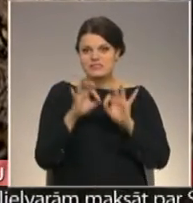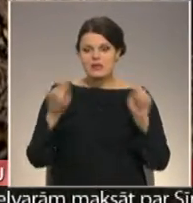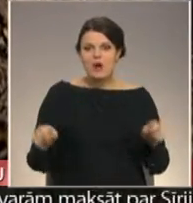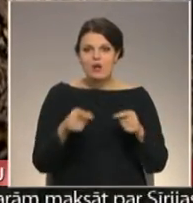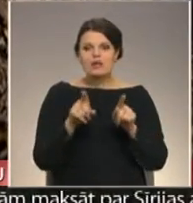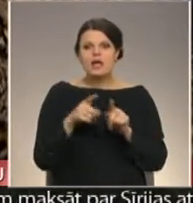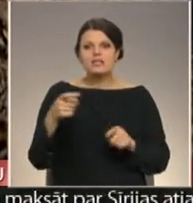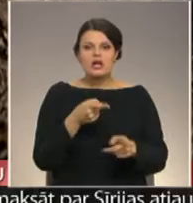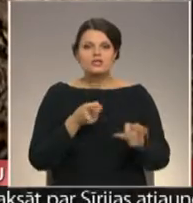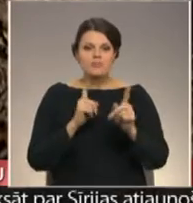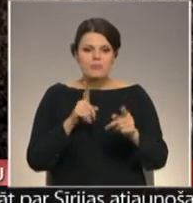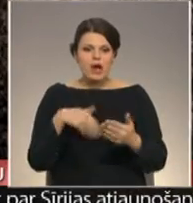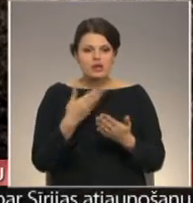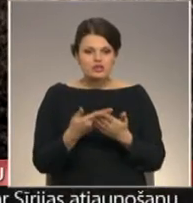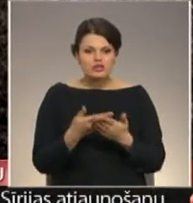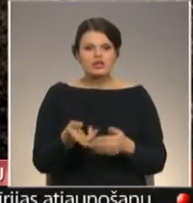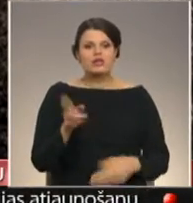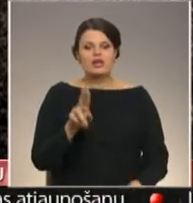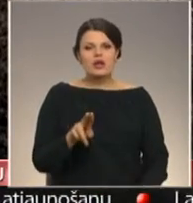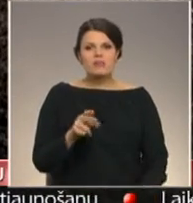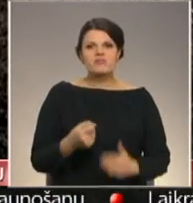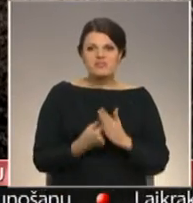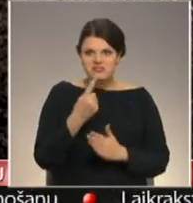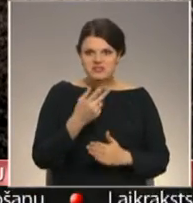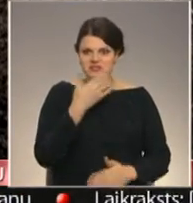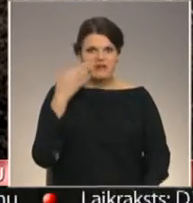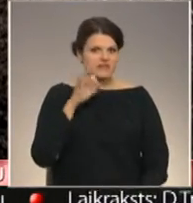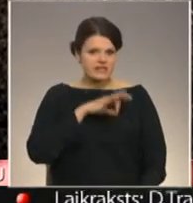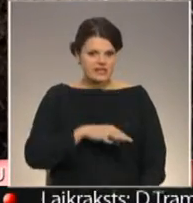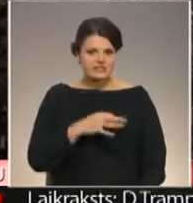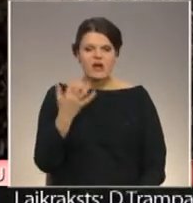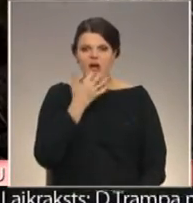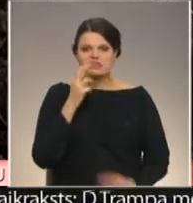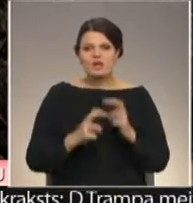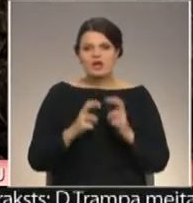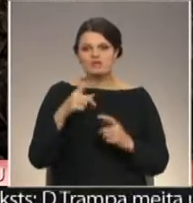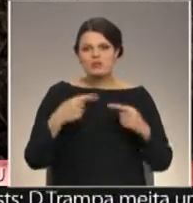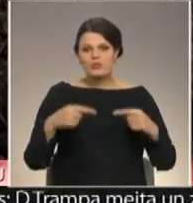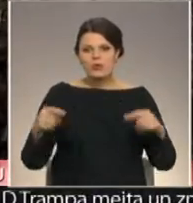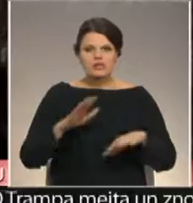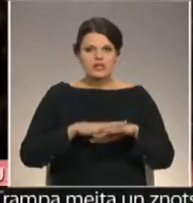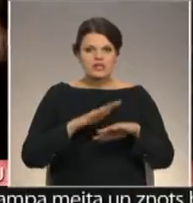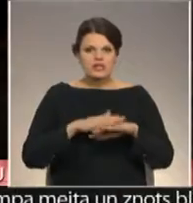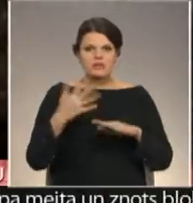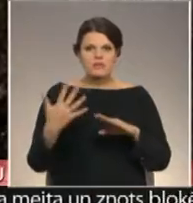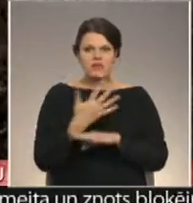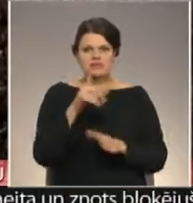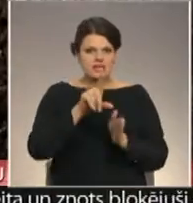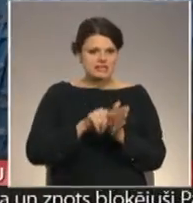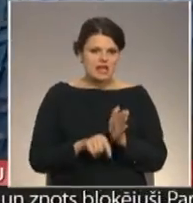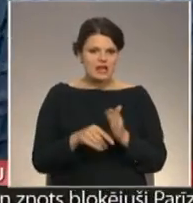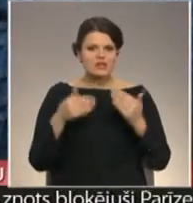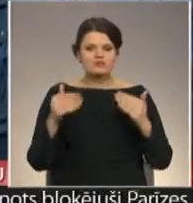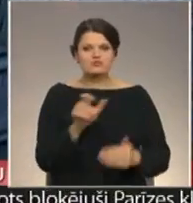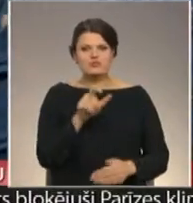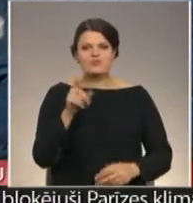arī slieku smakšķerniekiem, bet drīz vien šis rūpelis izrādījās nerentabls, jo ārvalstu ražotāja produkts tirgū bijis pat 5 reizes lētāks.